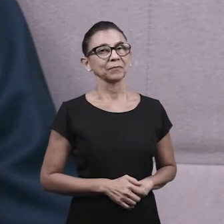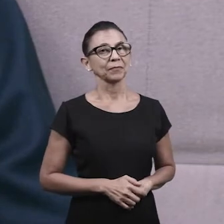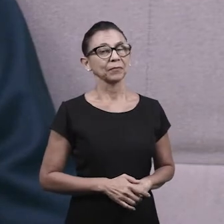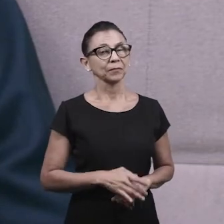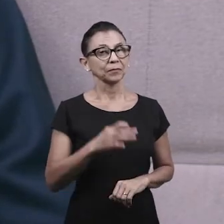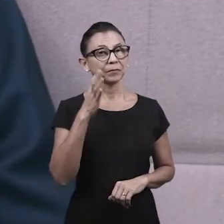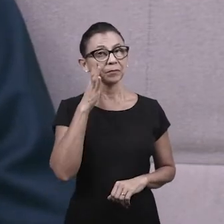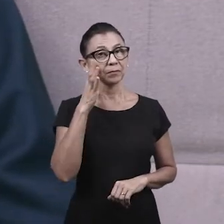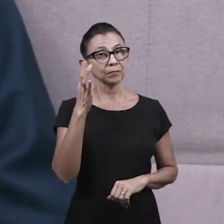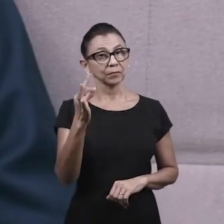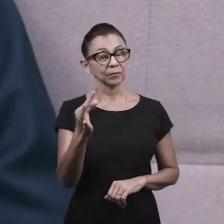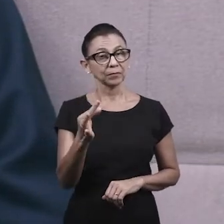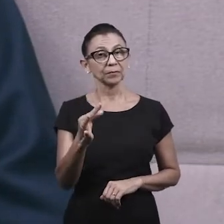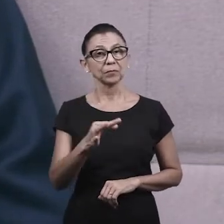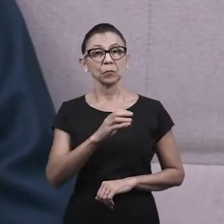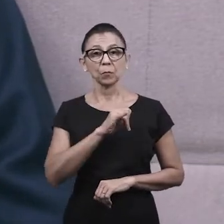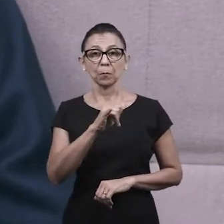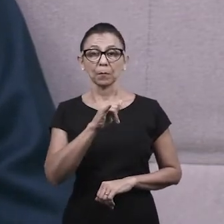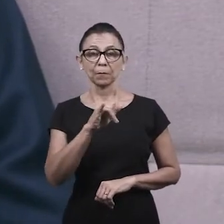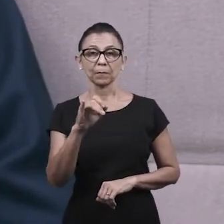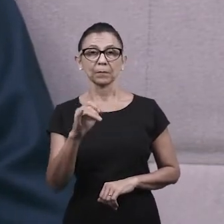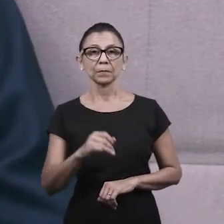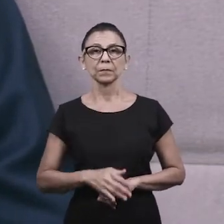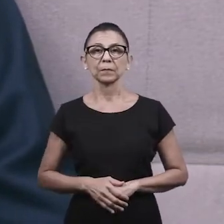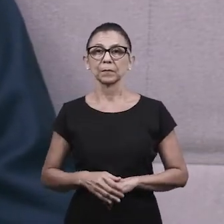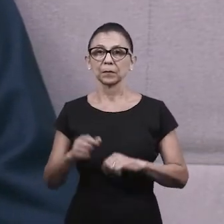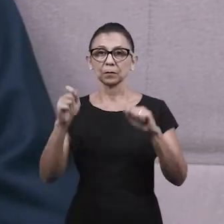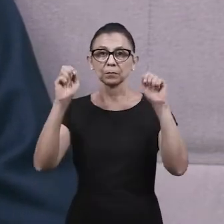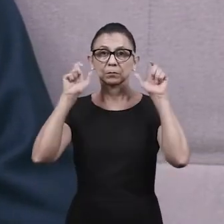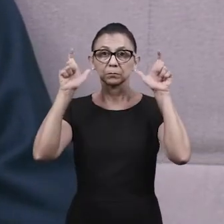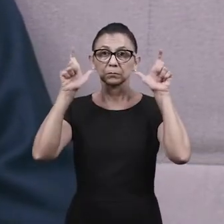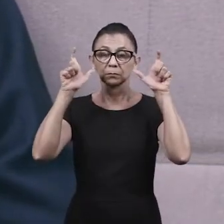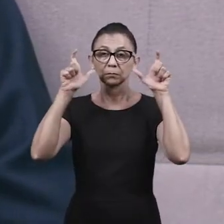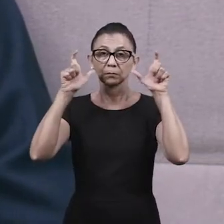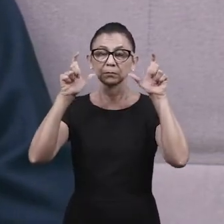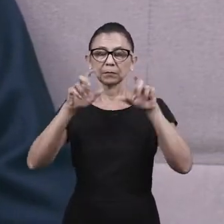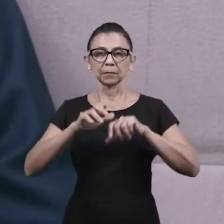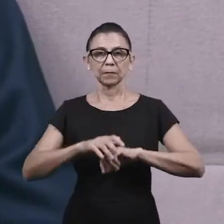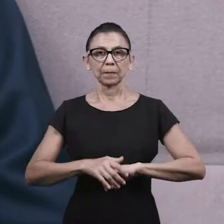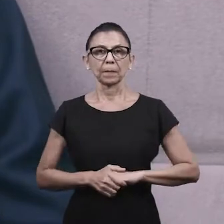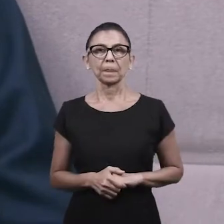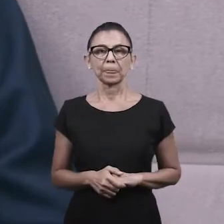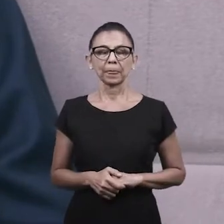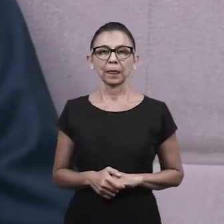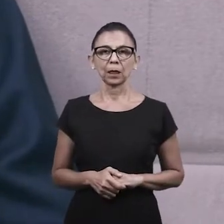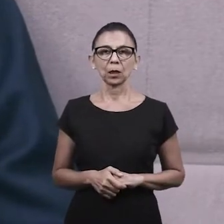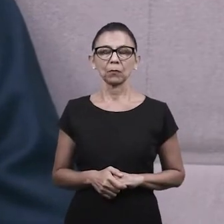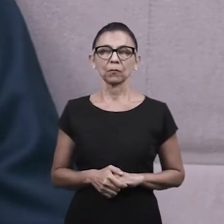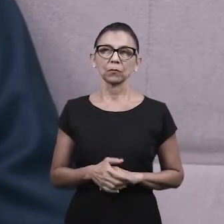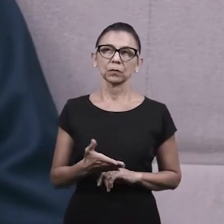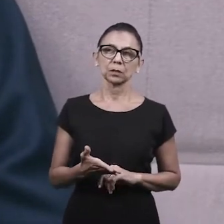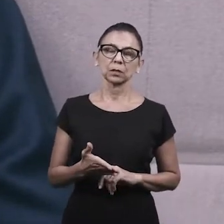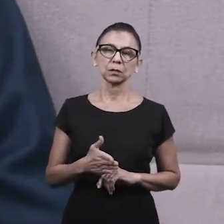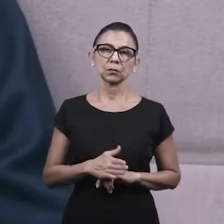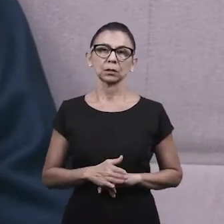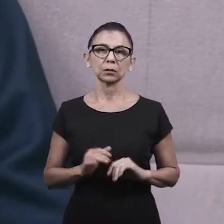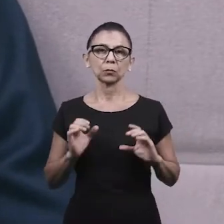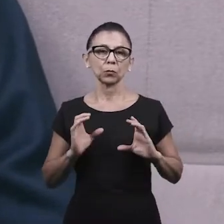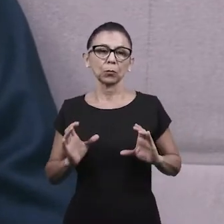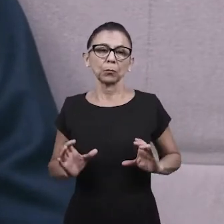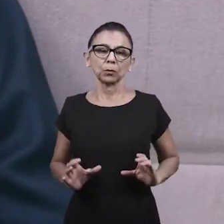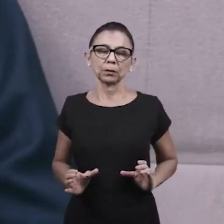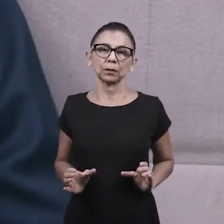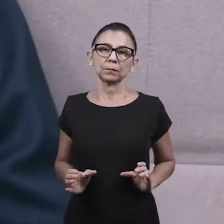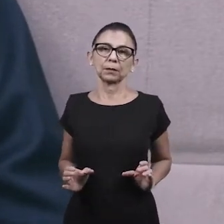un éveil, comme un positionnement. que le Seigneur, il souhaite que vous